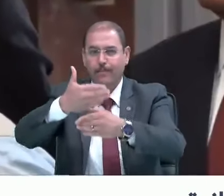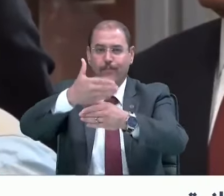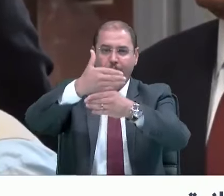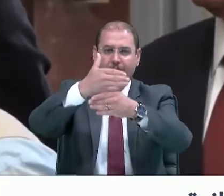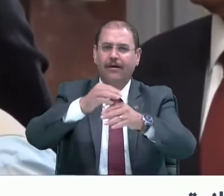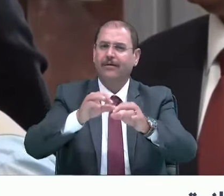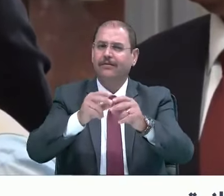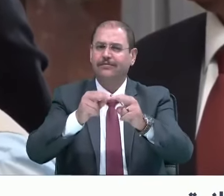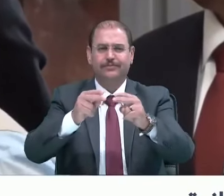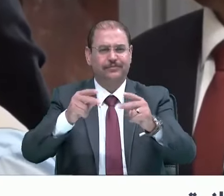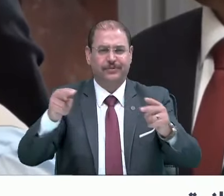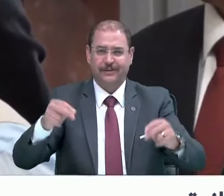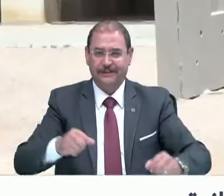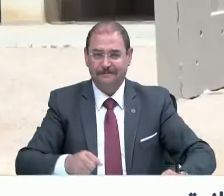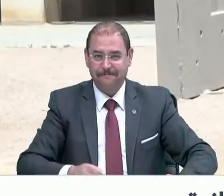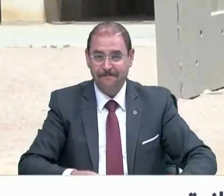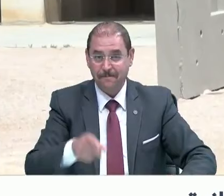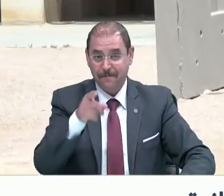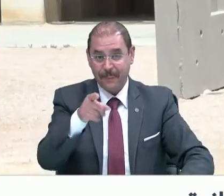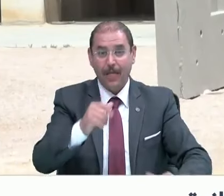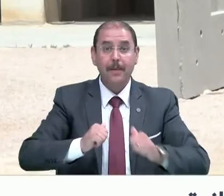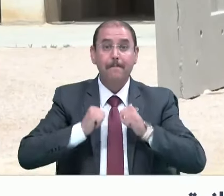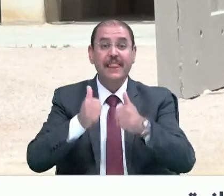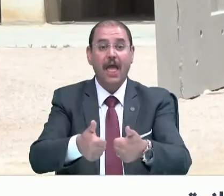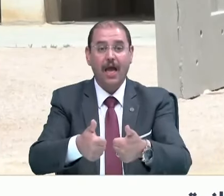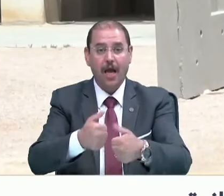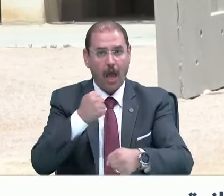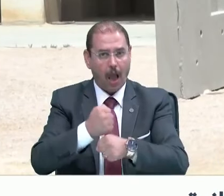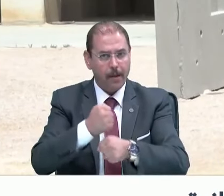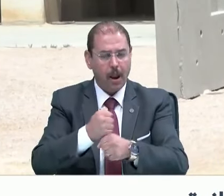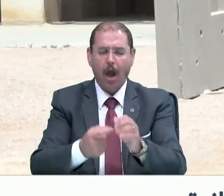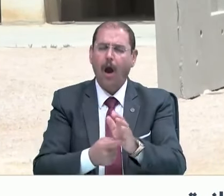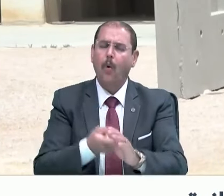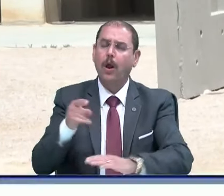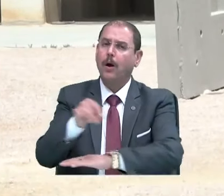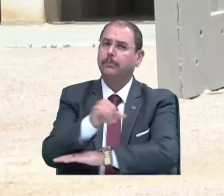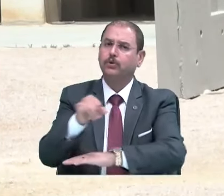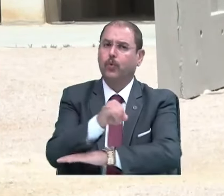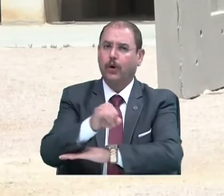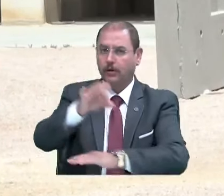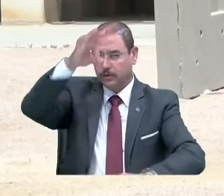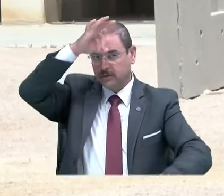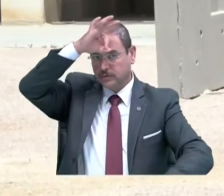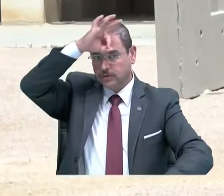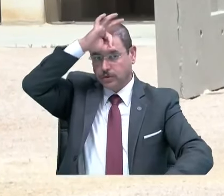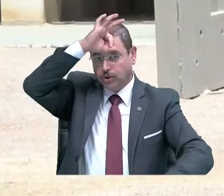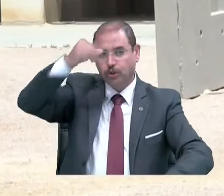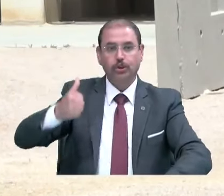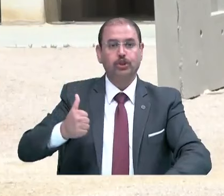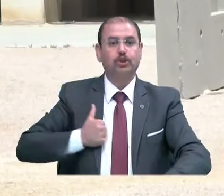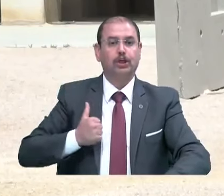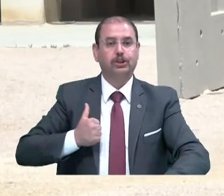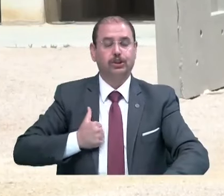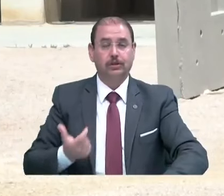التحتية. بدأنا العمل في مشاريع عسكرية ومشاريع مدنية و معارض